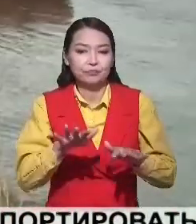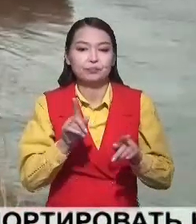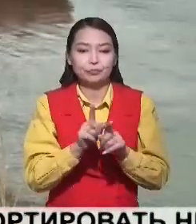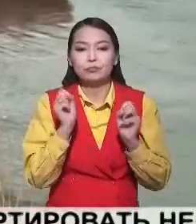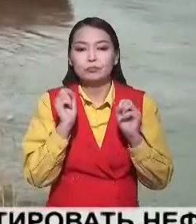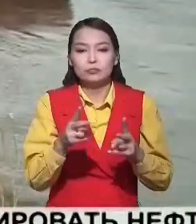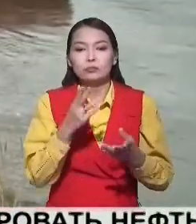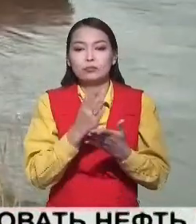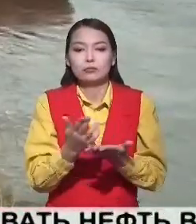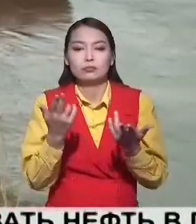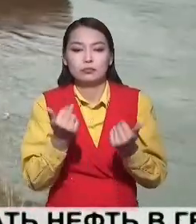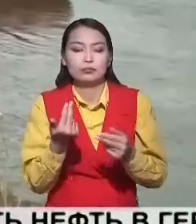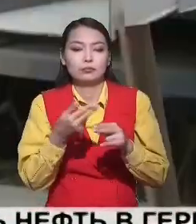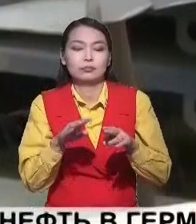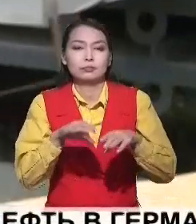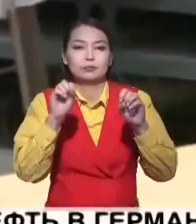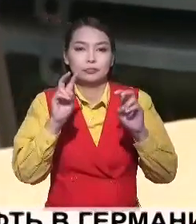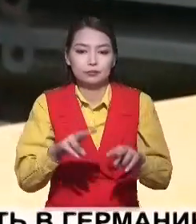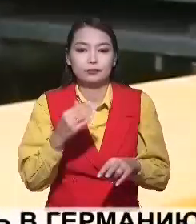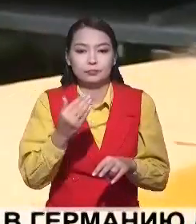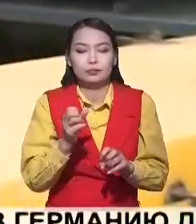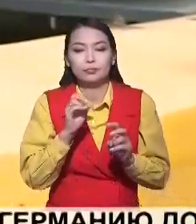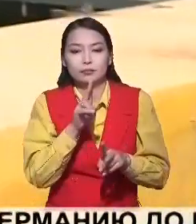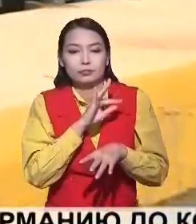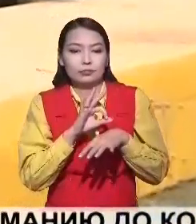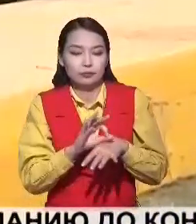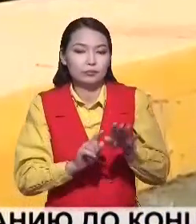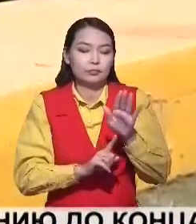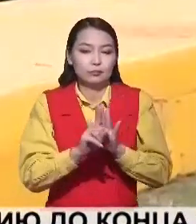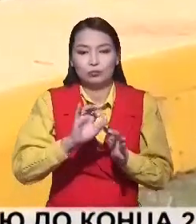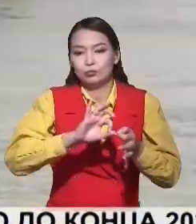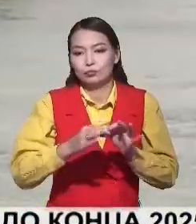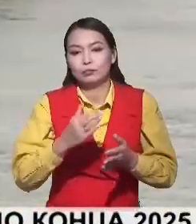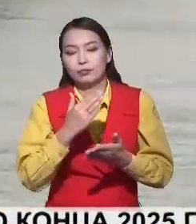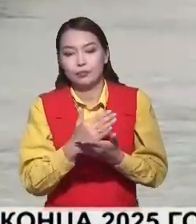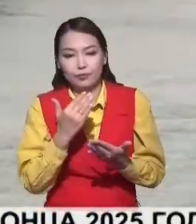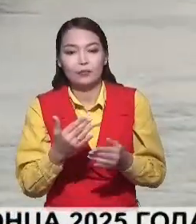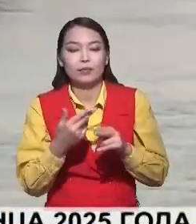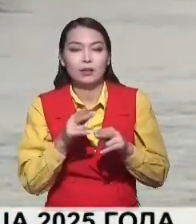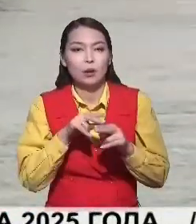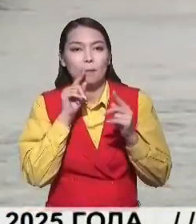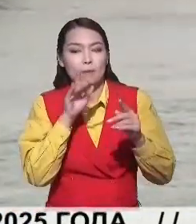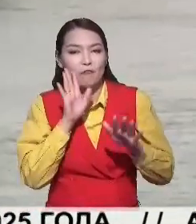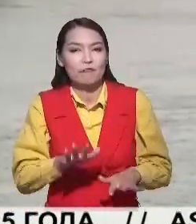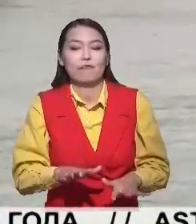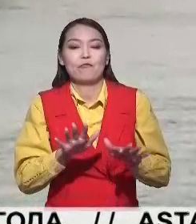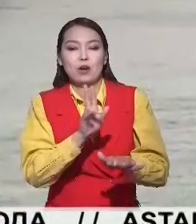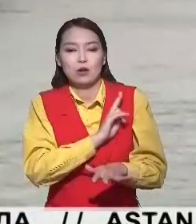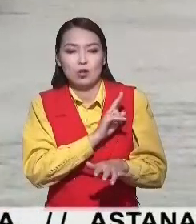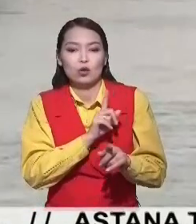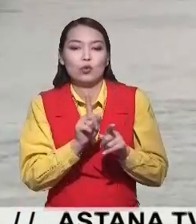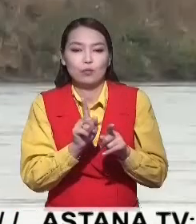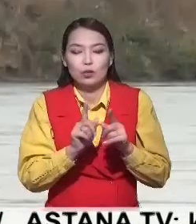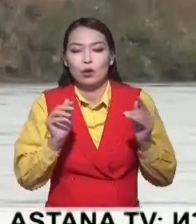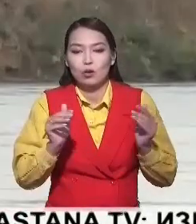угрозу. Конечно, как говорят специалисты, предугадать, как поведет себя стихия, сложно. Но осенние противопаводковые мероприятия минимизируют